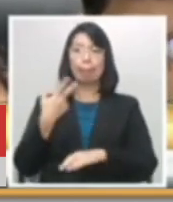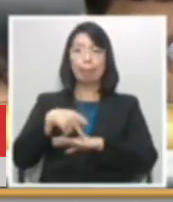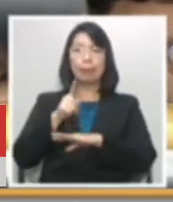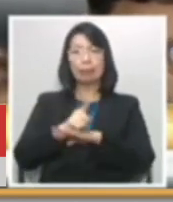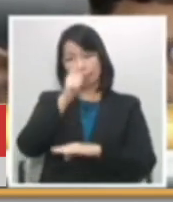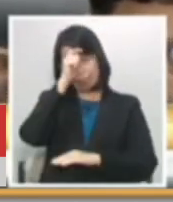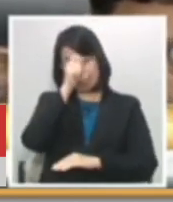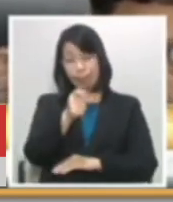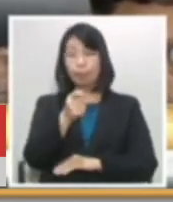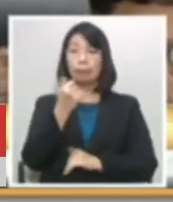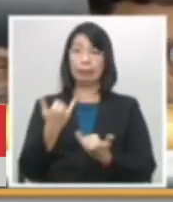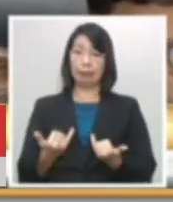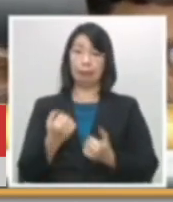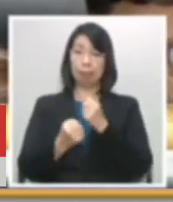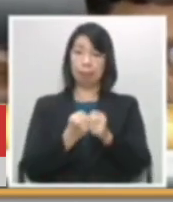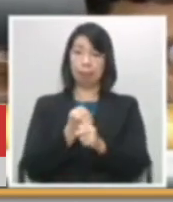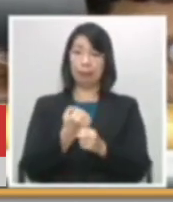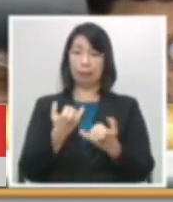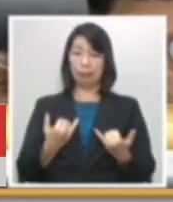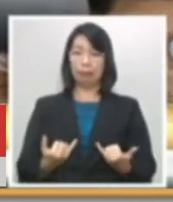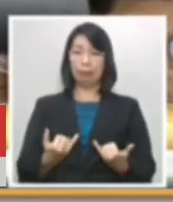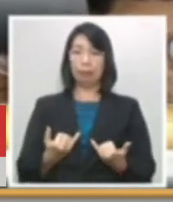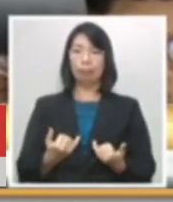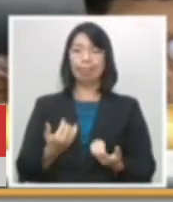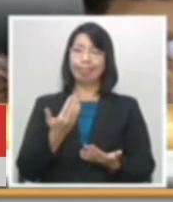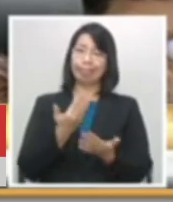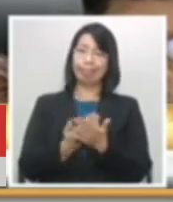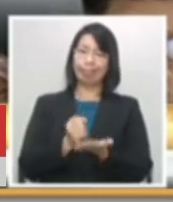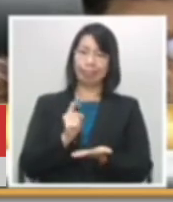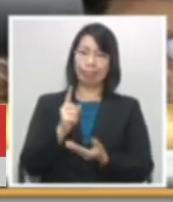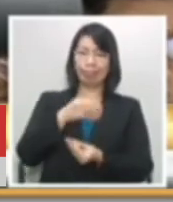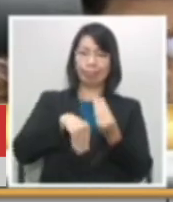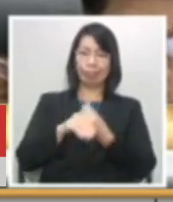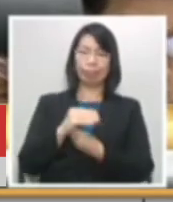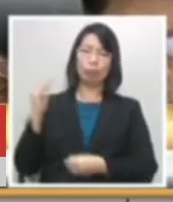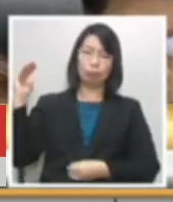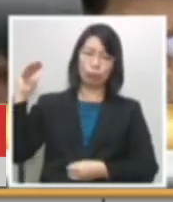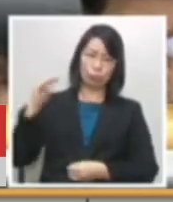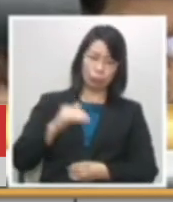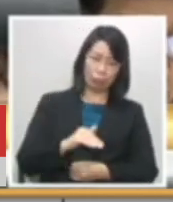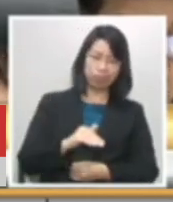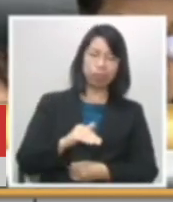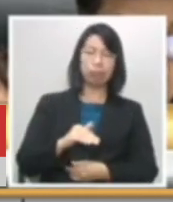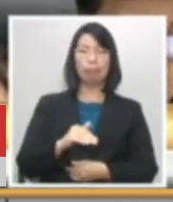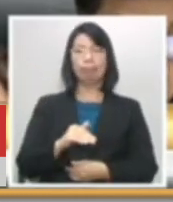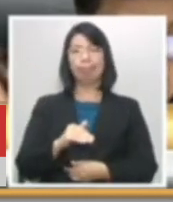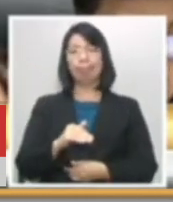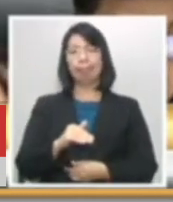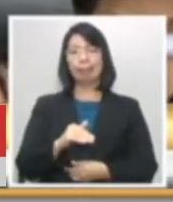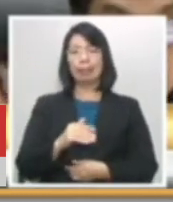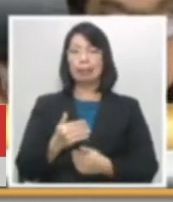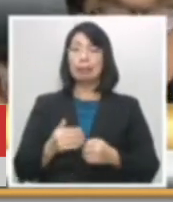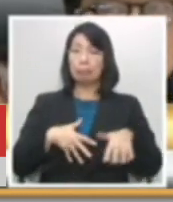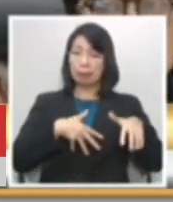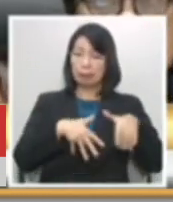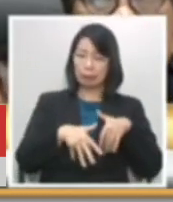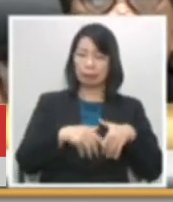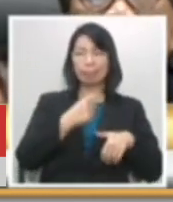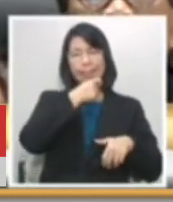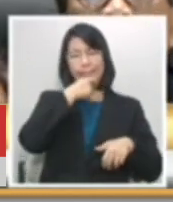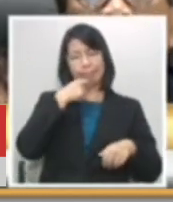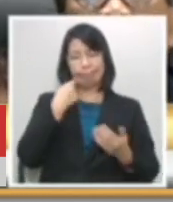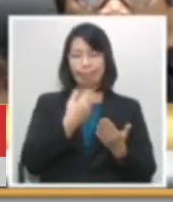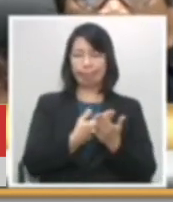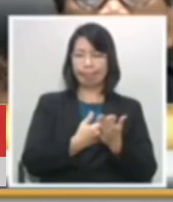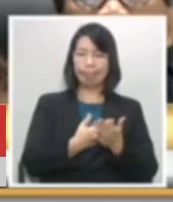ครับปีนี้เป็นปีที่เศรษฐกิจตกต่ำถดถอยประชาชนพบกับความยากลำบ